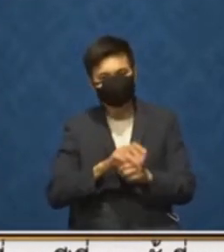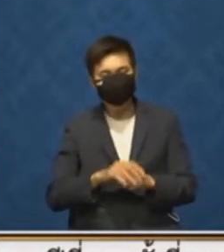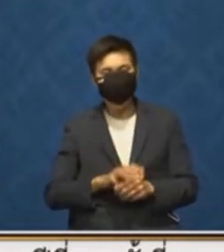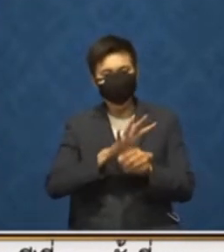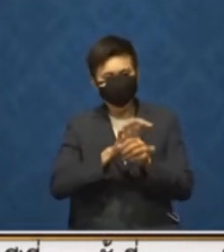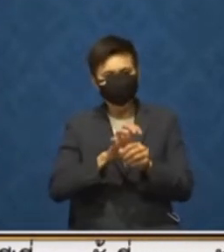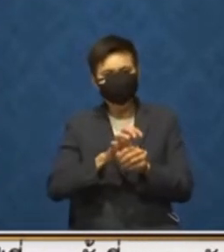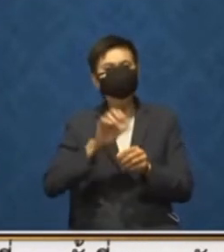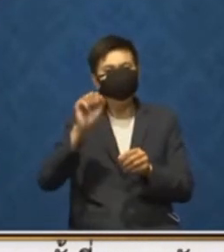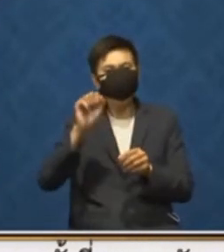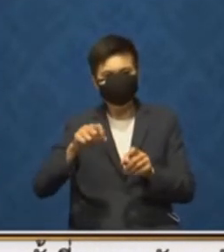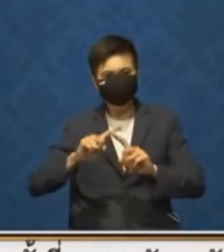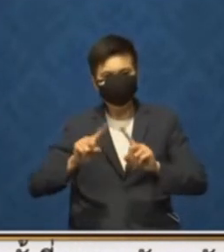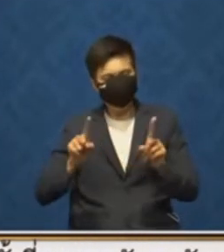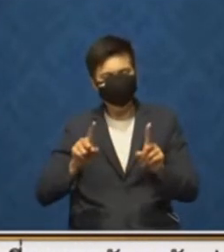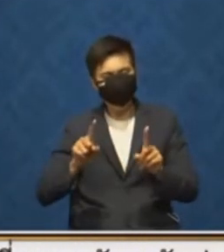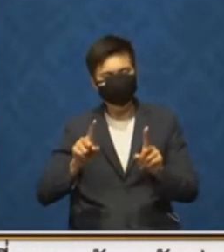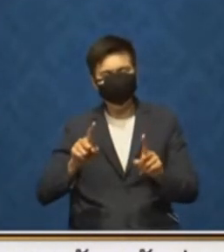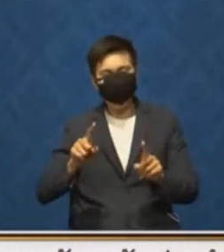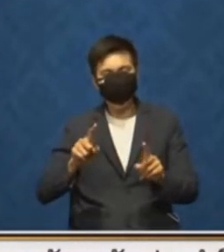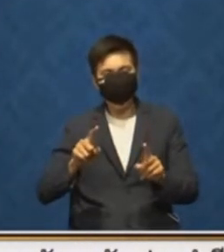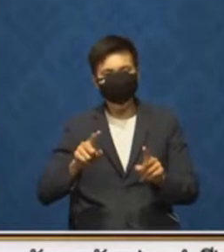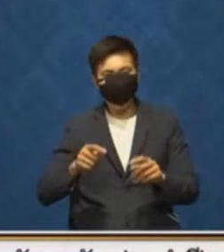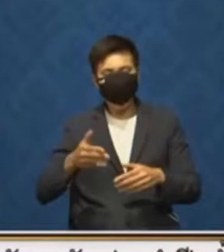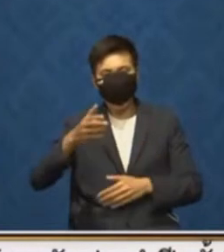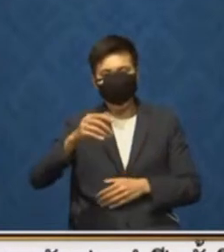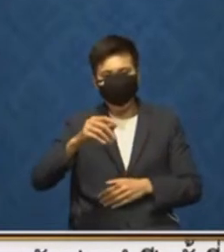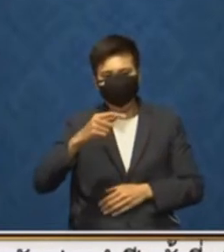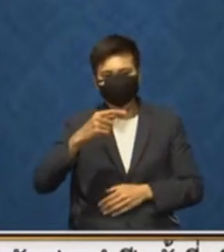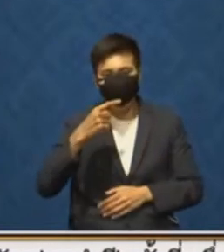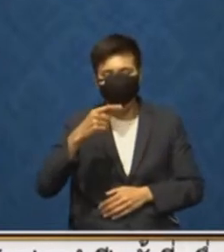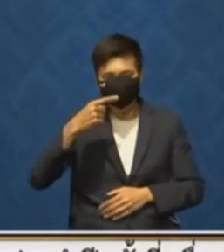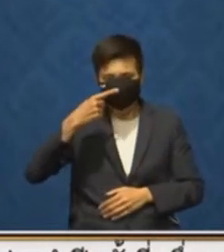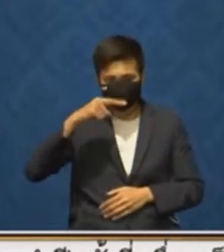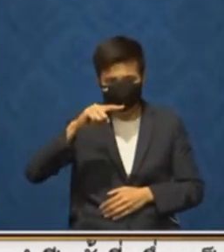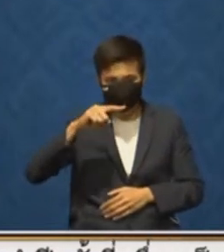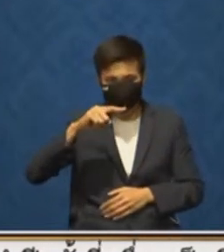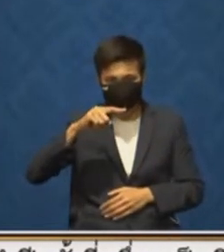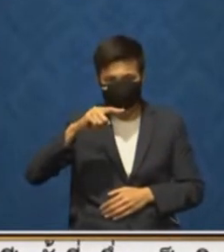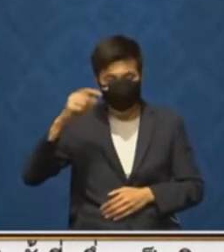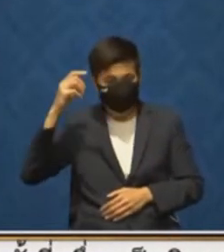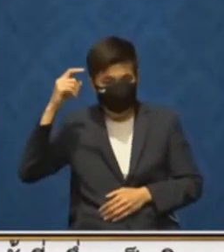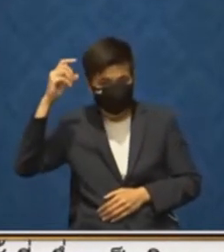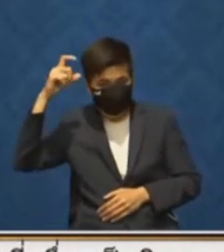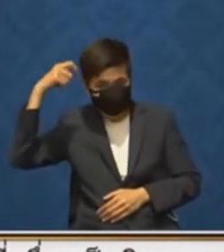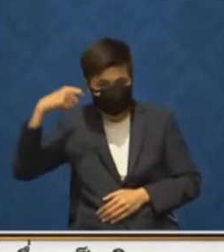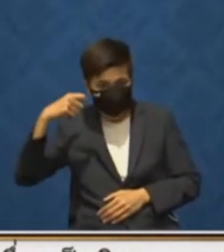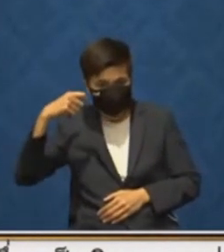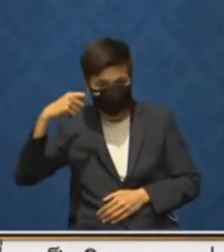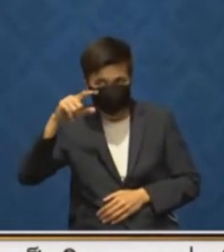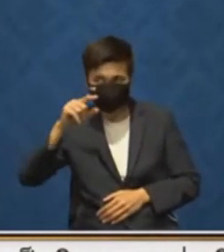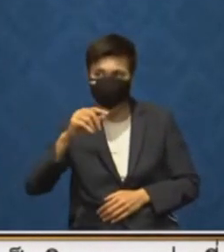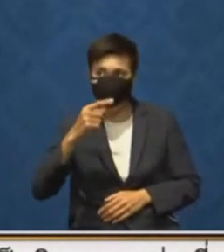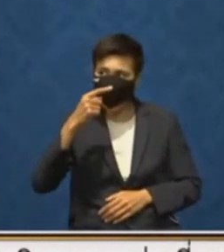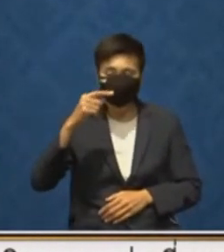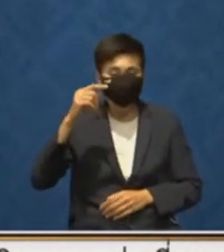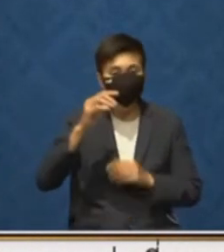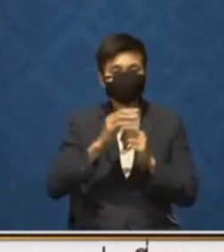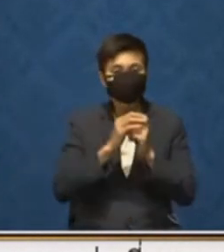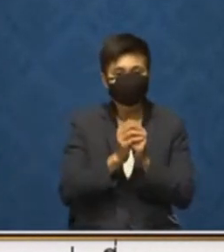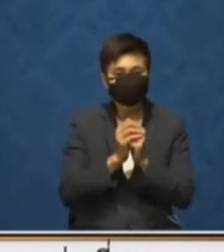เรื่องหนึ่งแต่กระดาษชายแดนแล้วก็ท่าเรือสิ่งที่เราชื่อวรรคกว่่กวนหรือไงเนี่ยผมจำไม่ผิดนะ